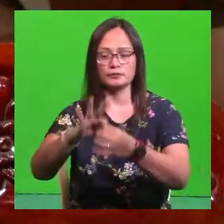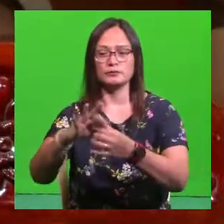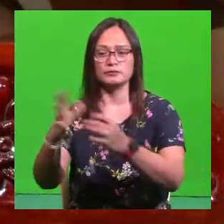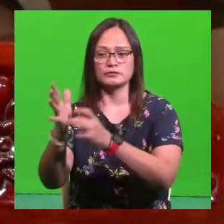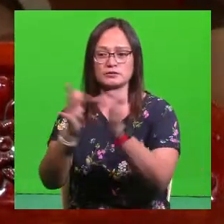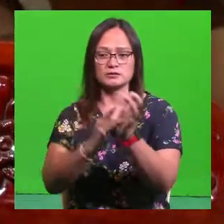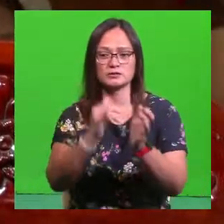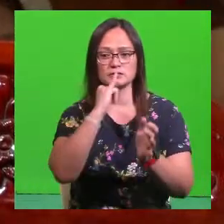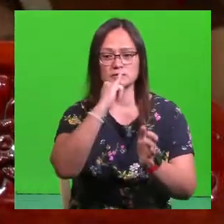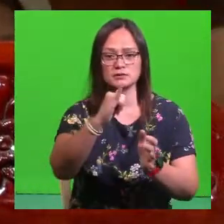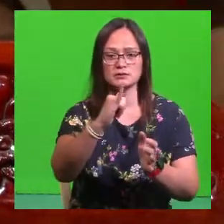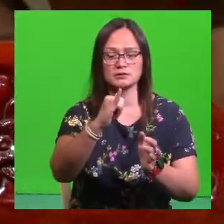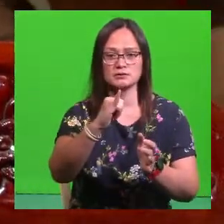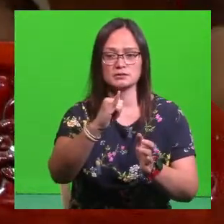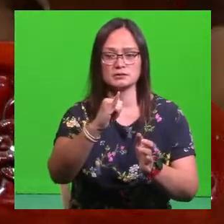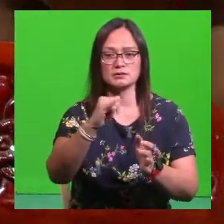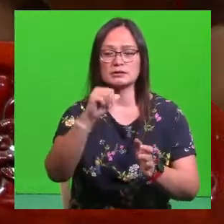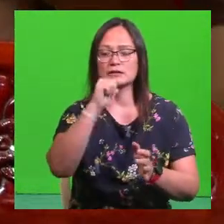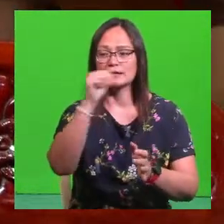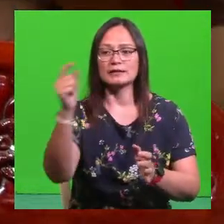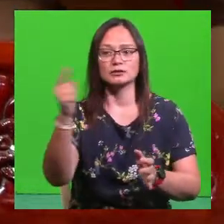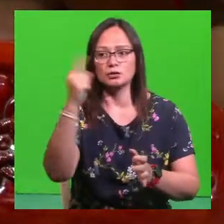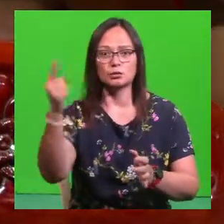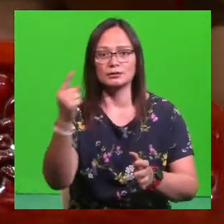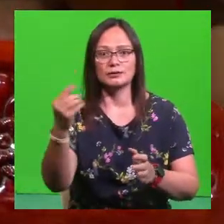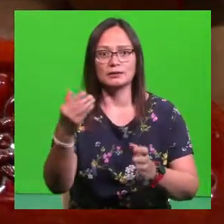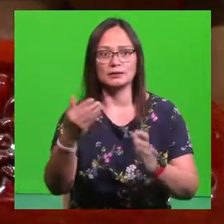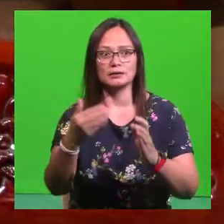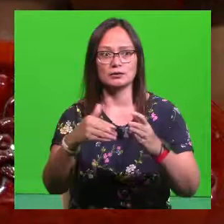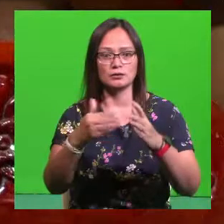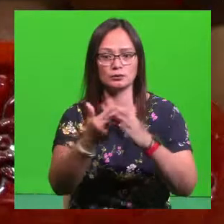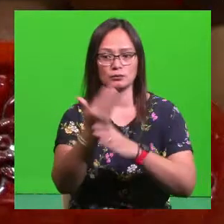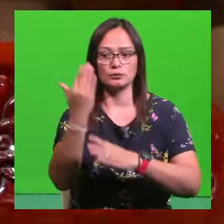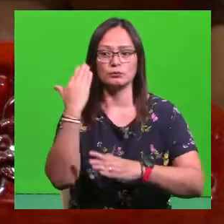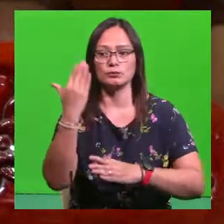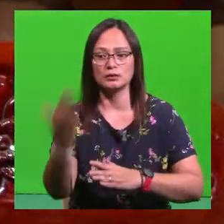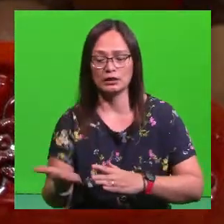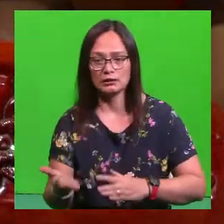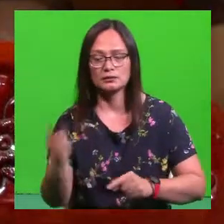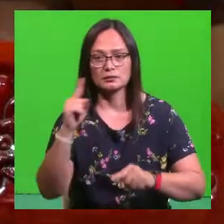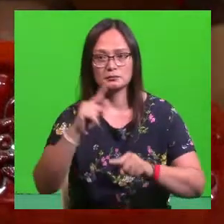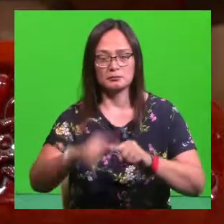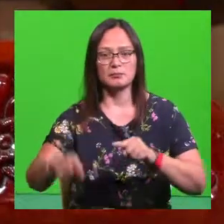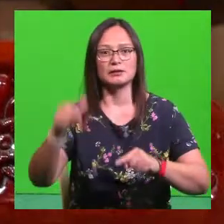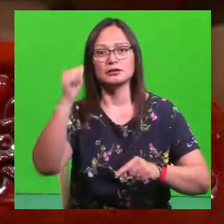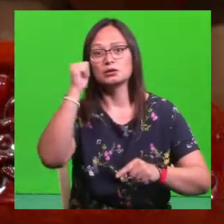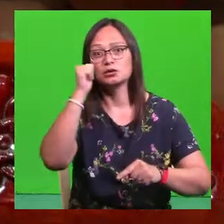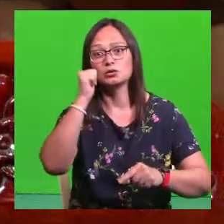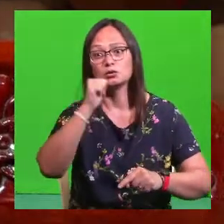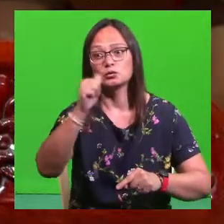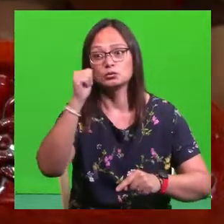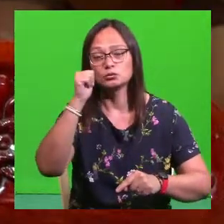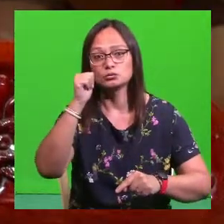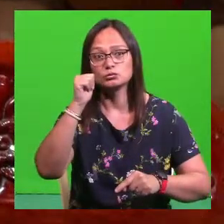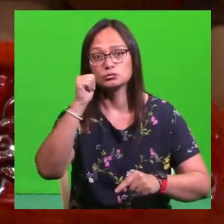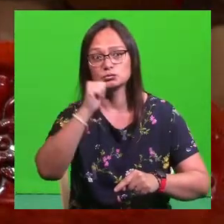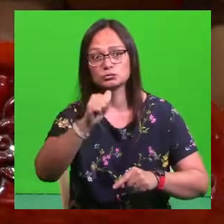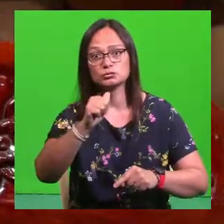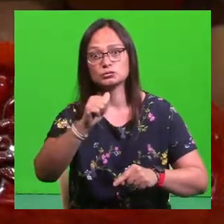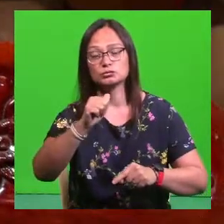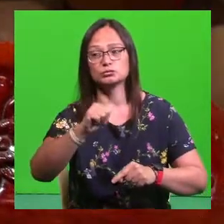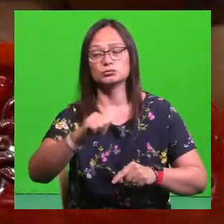kundi pagbangon sa dagumpay mula sa kabulukan. And you must understand